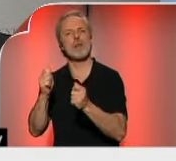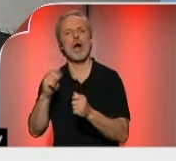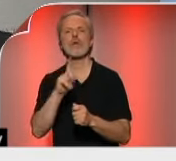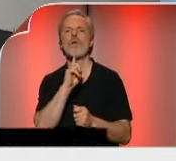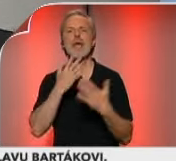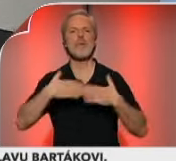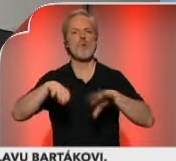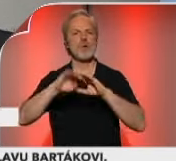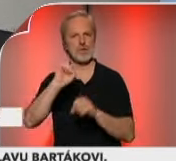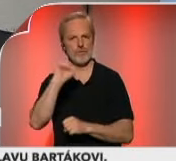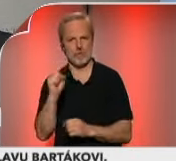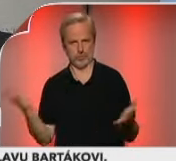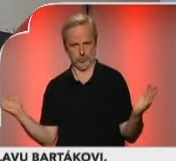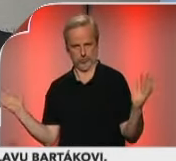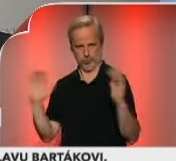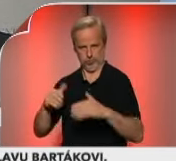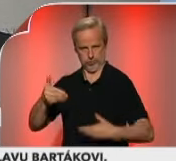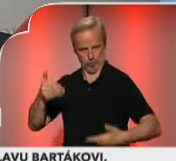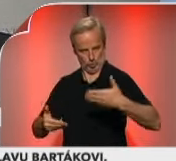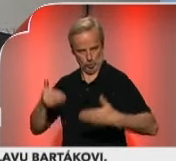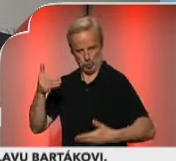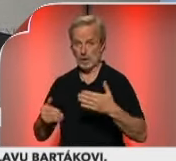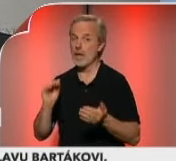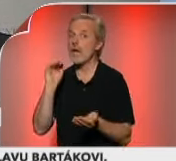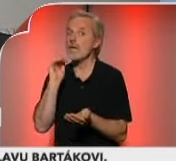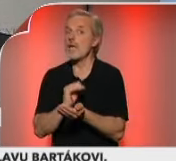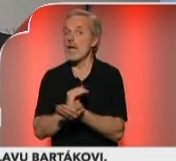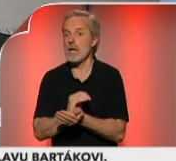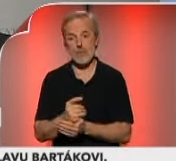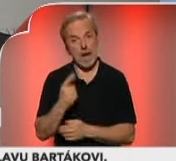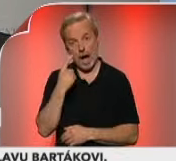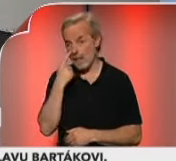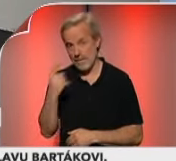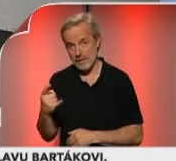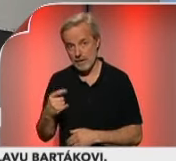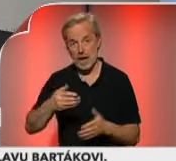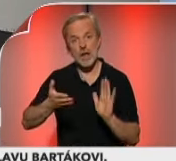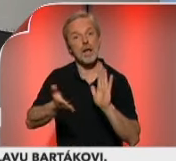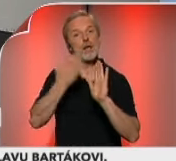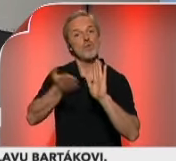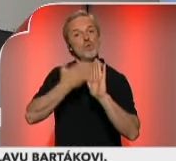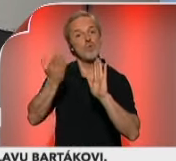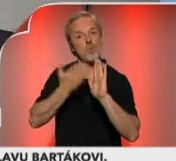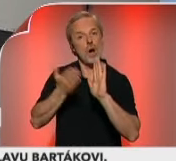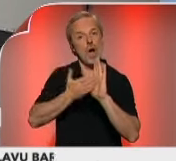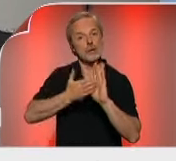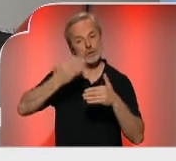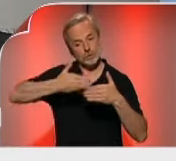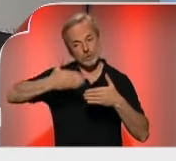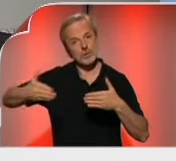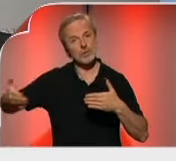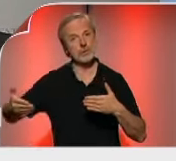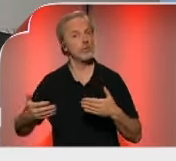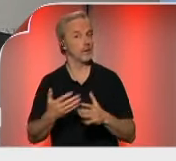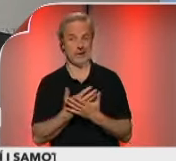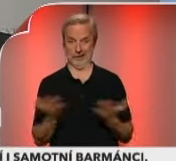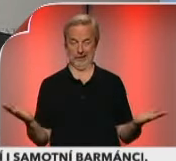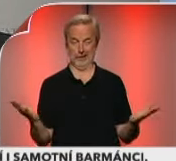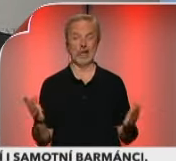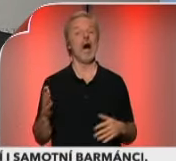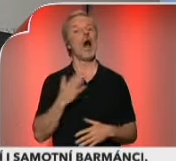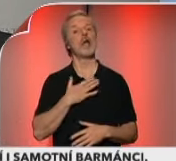výbor Já nemám možnost podívat se do žádného spisu e myslím si že pro Sociální demokracii platí